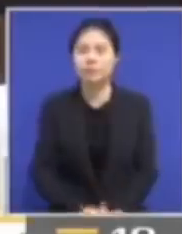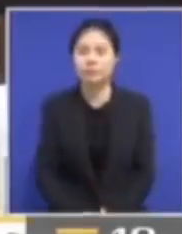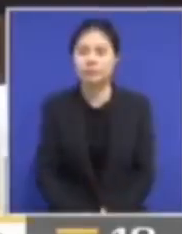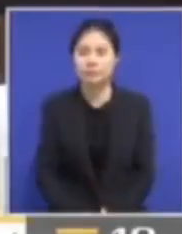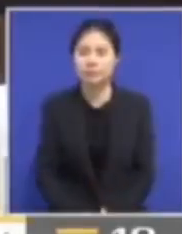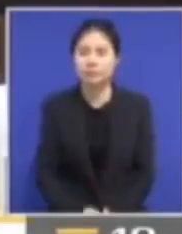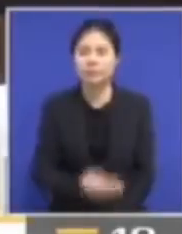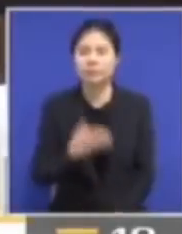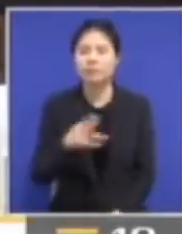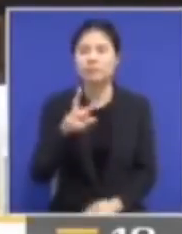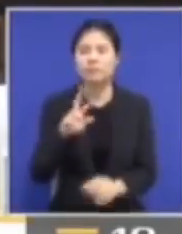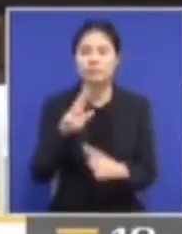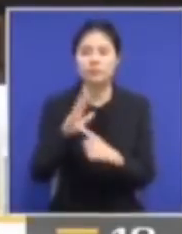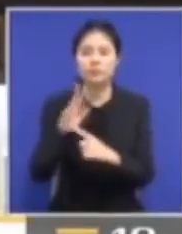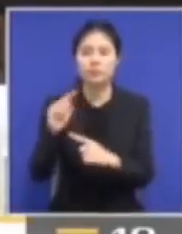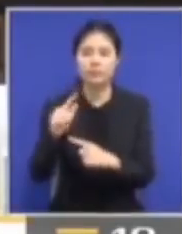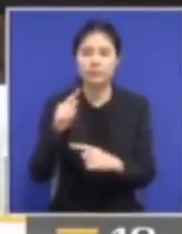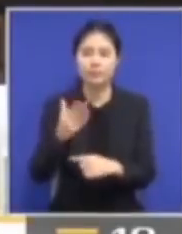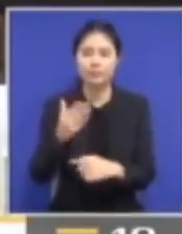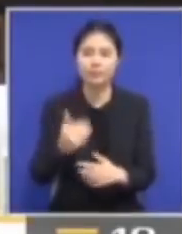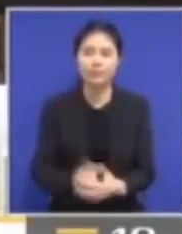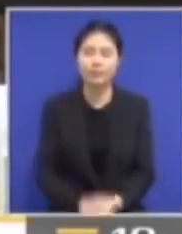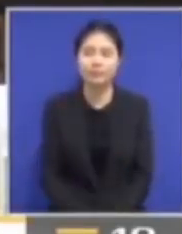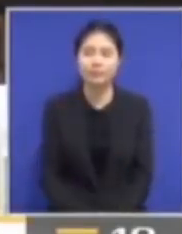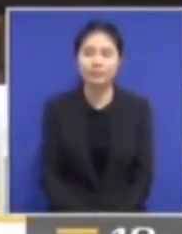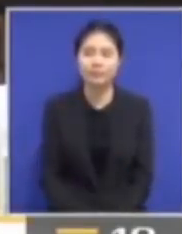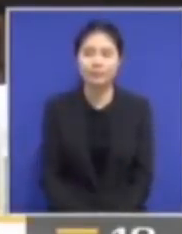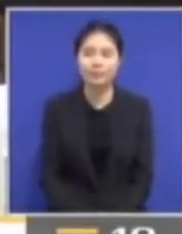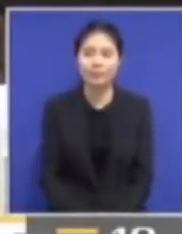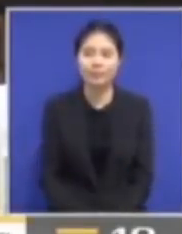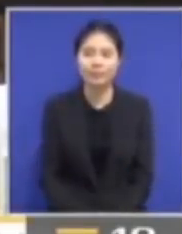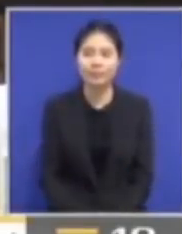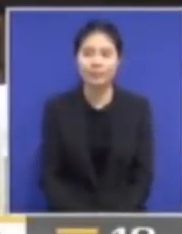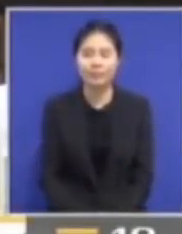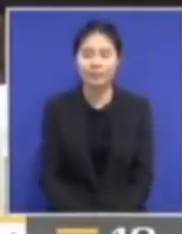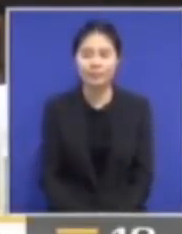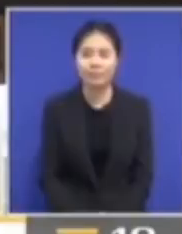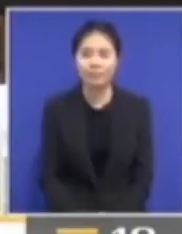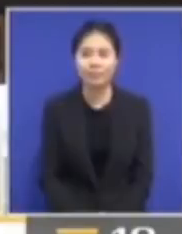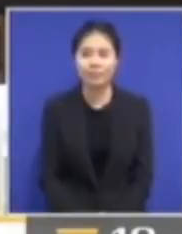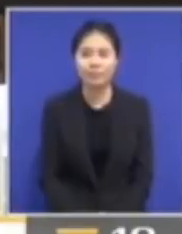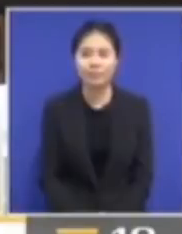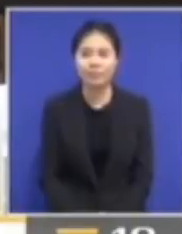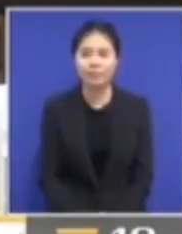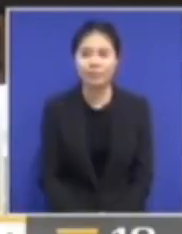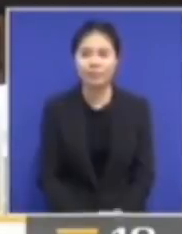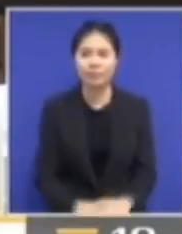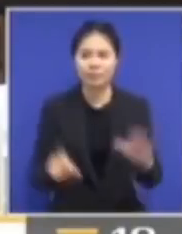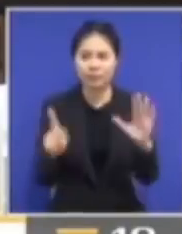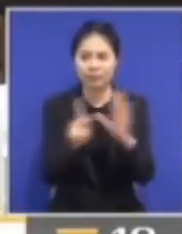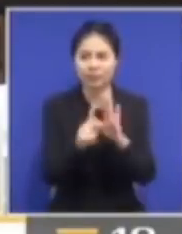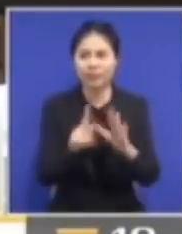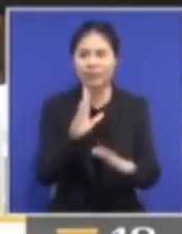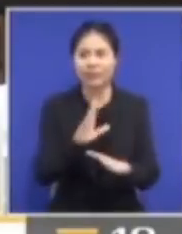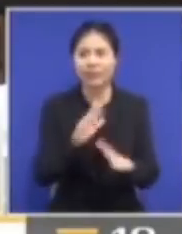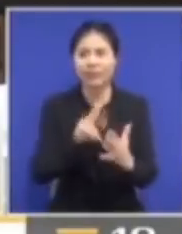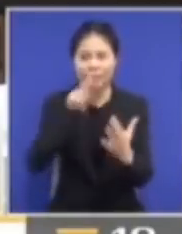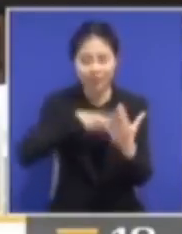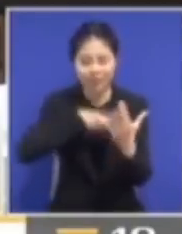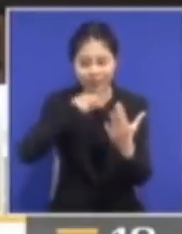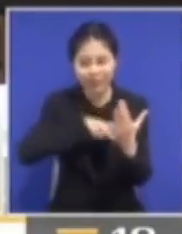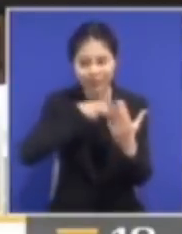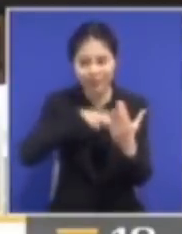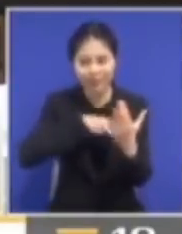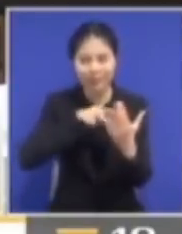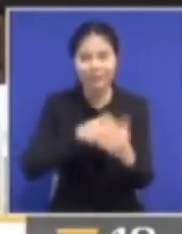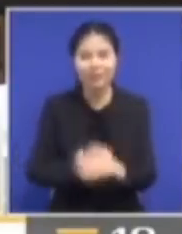เชิญท่านรังสิมันเกี่ยวอะไรกับท่านครับ คือไม่ใช่อะไรครับคือที่ผมประท้วงคือตามข้อบังคับคือห้ามอ่านนะฮะท่านอ่าน โอ้คนอ่